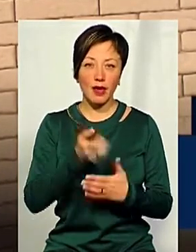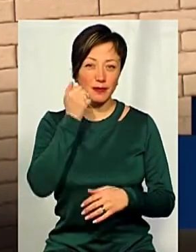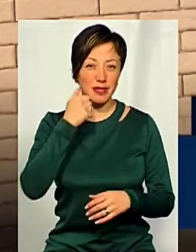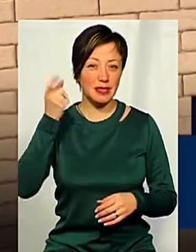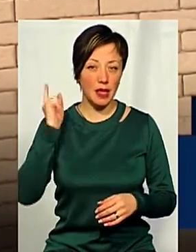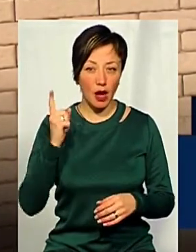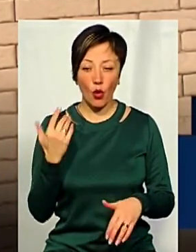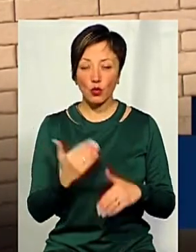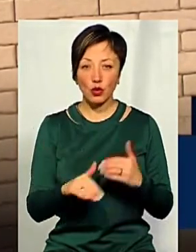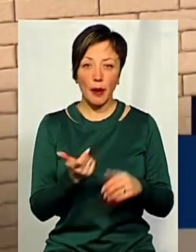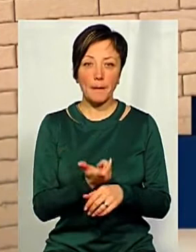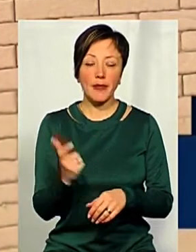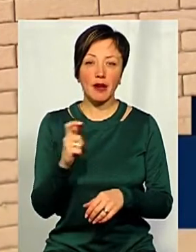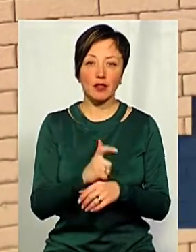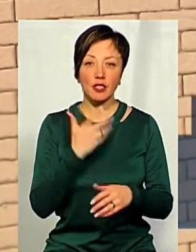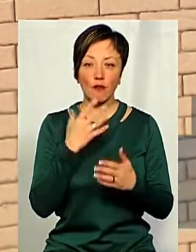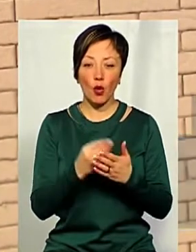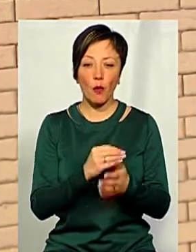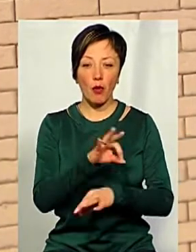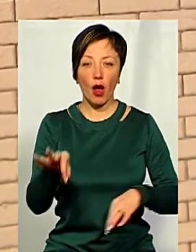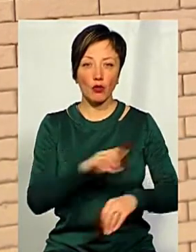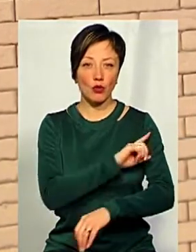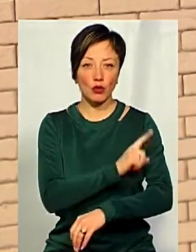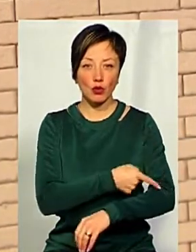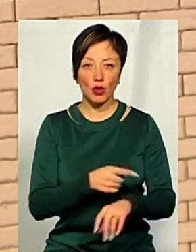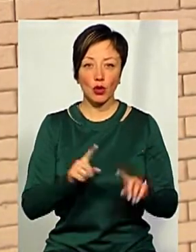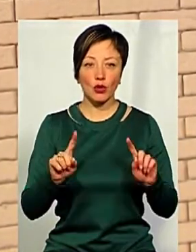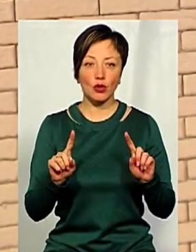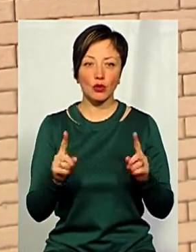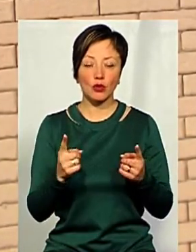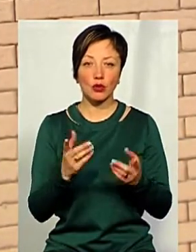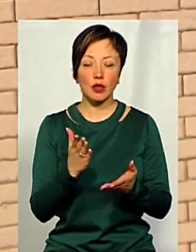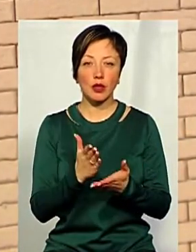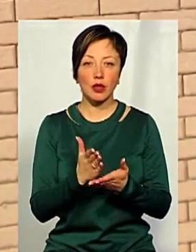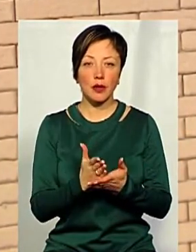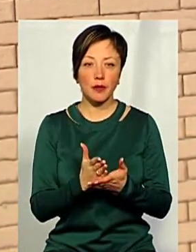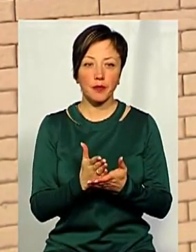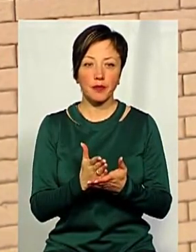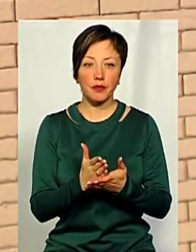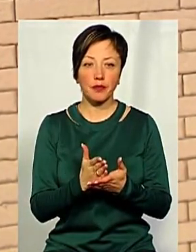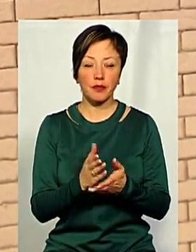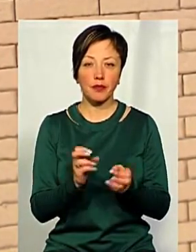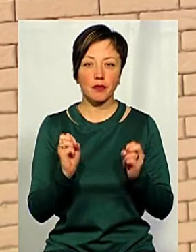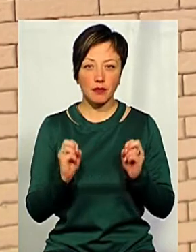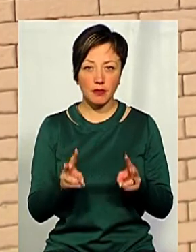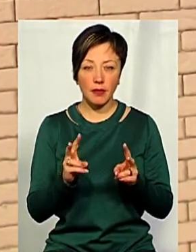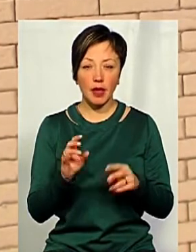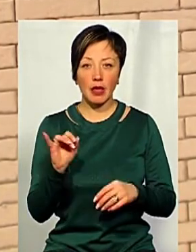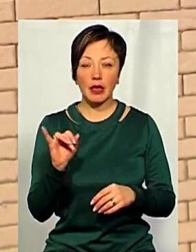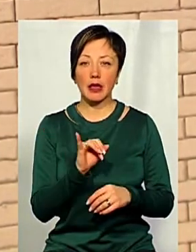вже перевищило свою проєктну потужність, і воно є дуже крутим, що небезпечно, в принципі.